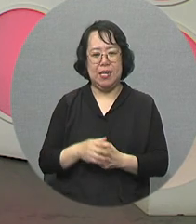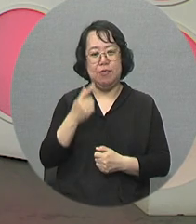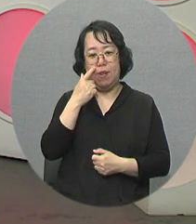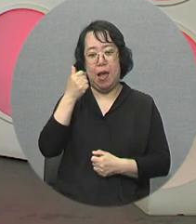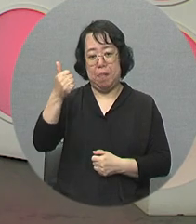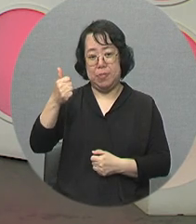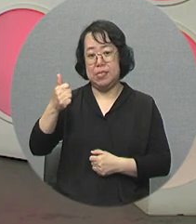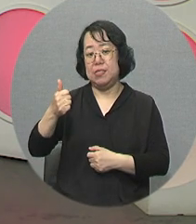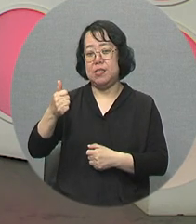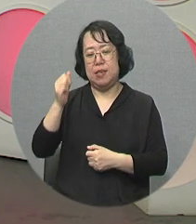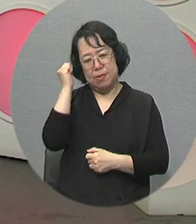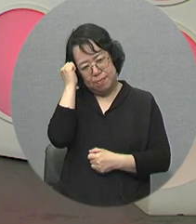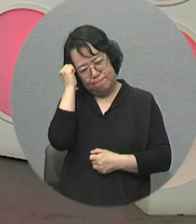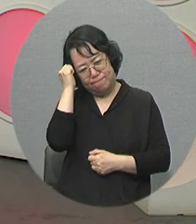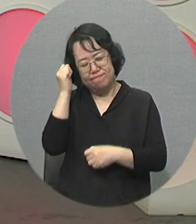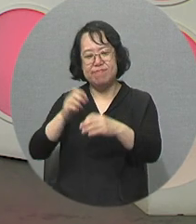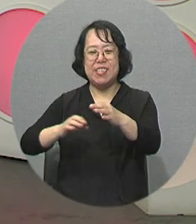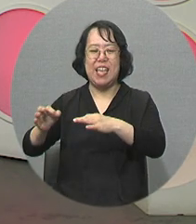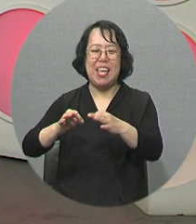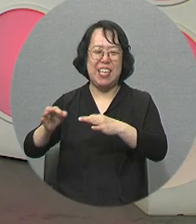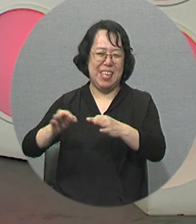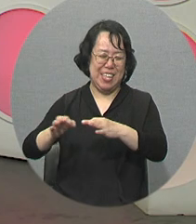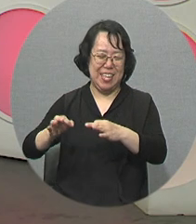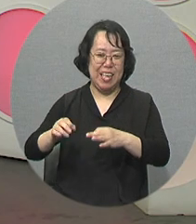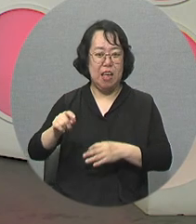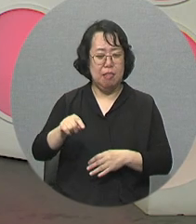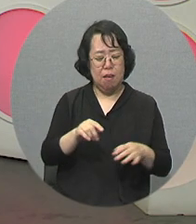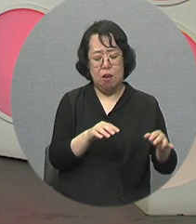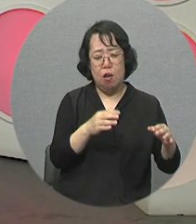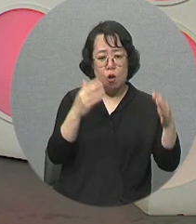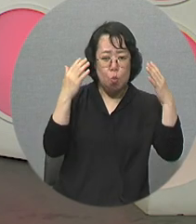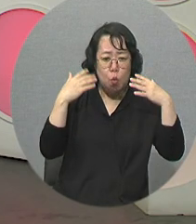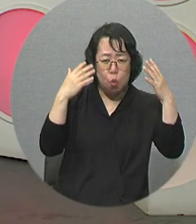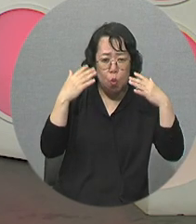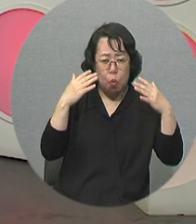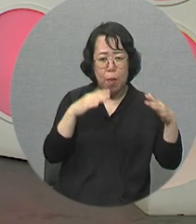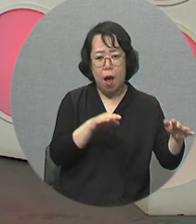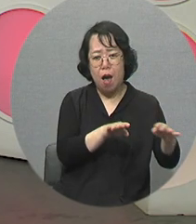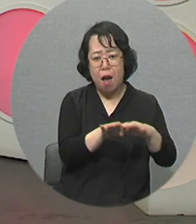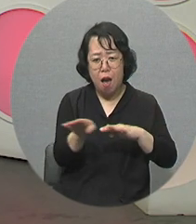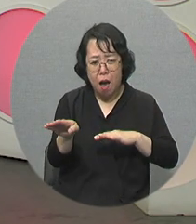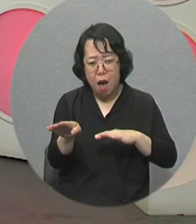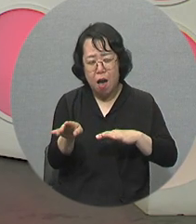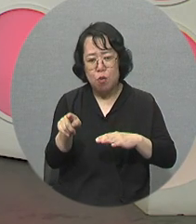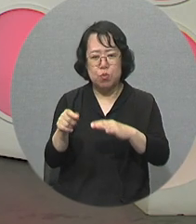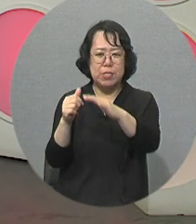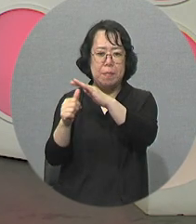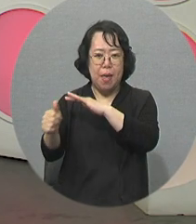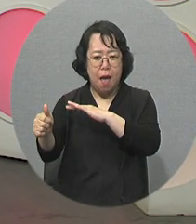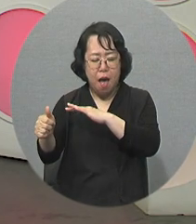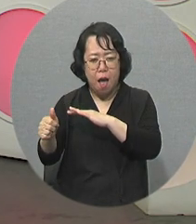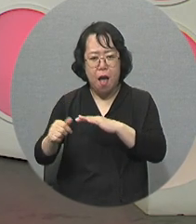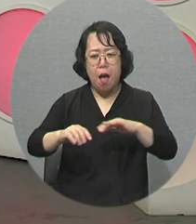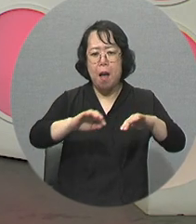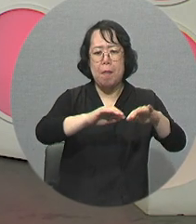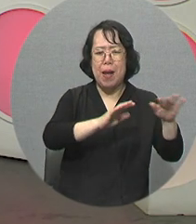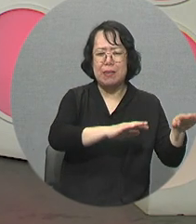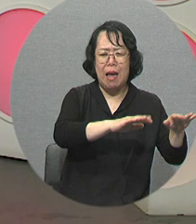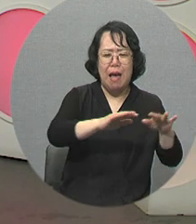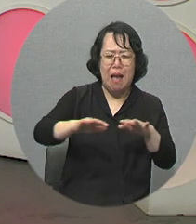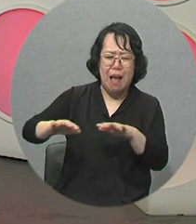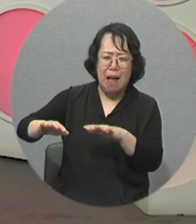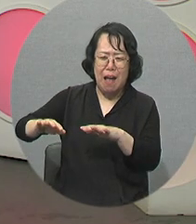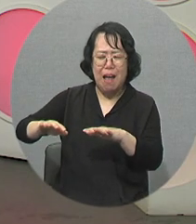했는데 저는 여름방학이면 바다산매경에 빠져 시간 가는 줄 모르고 파도를 타다가 허기가 질